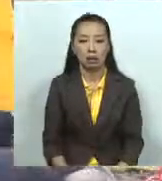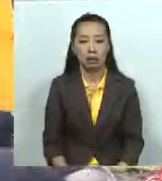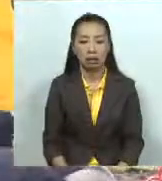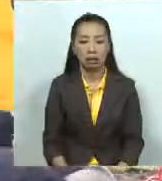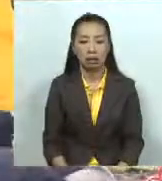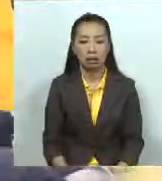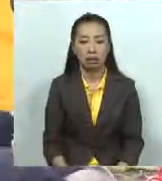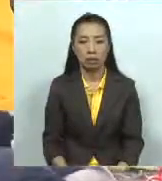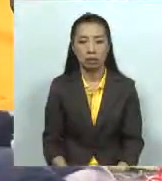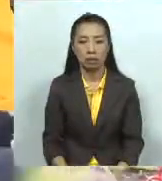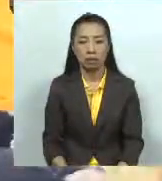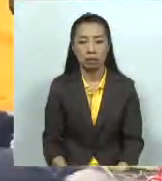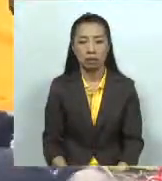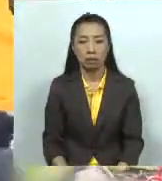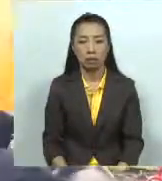นั้น